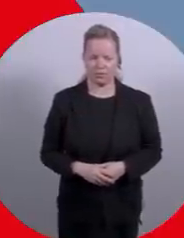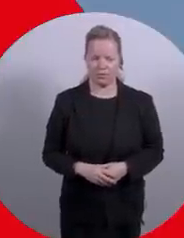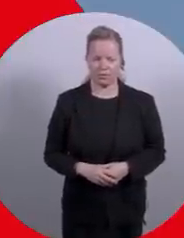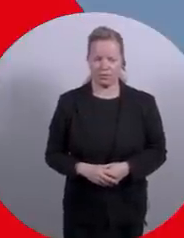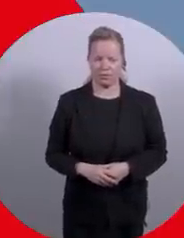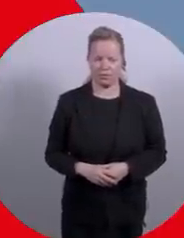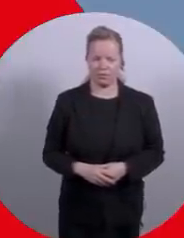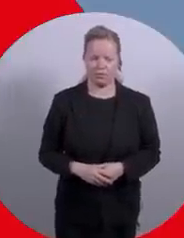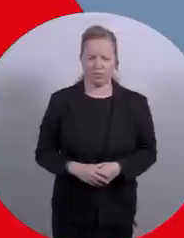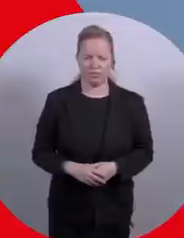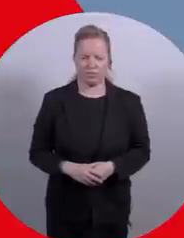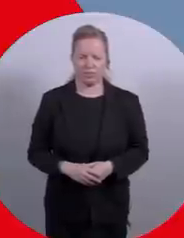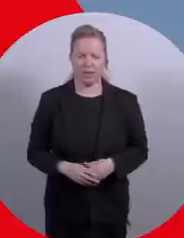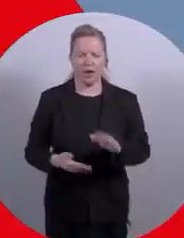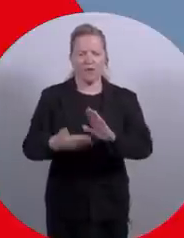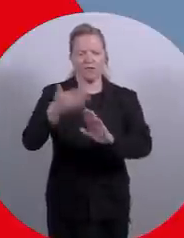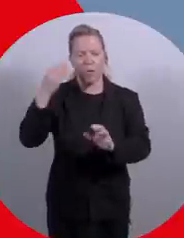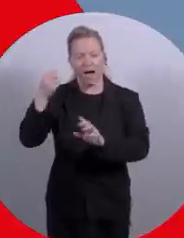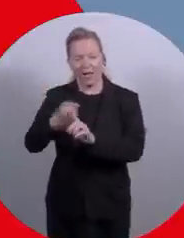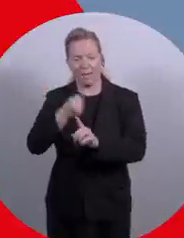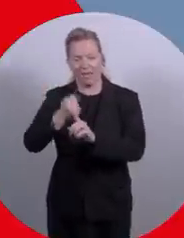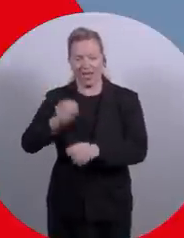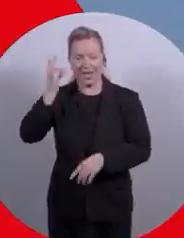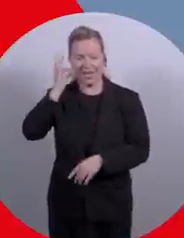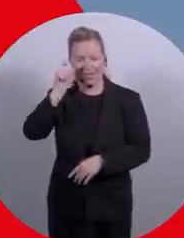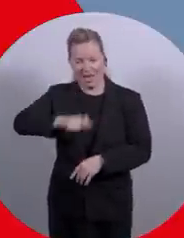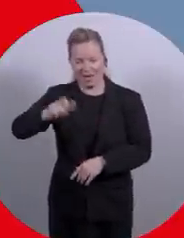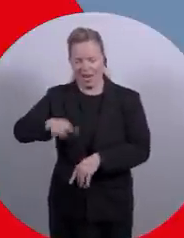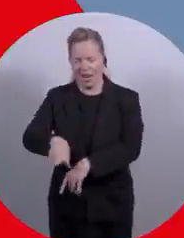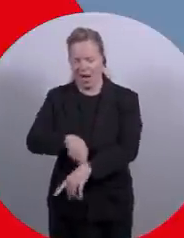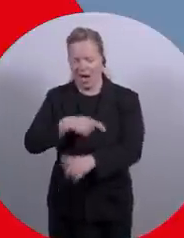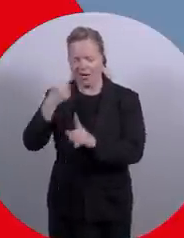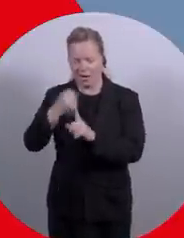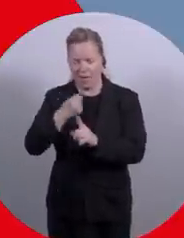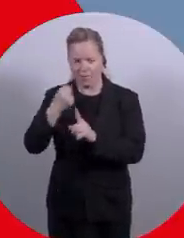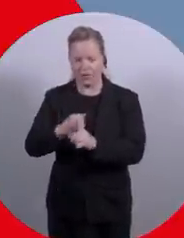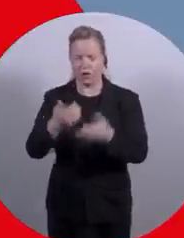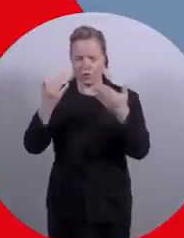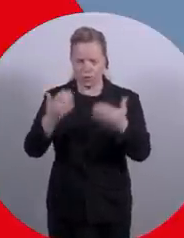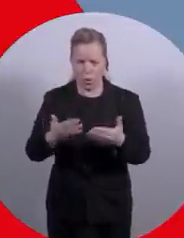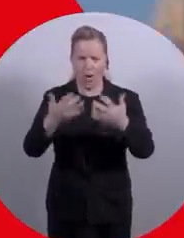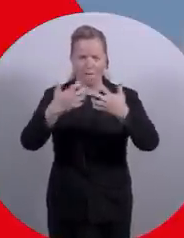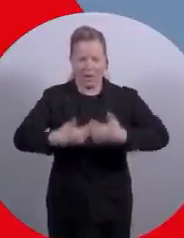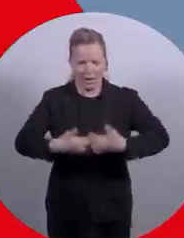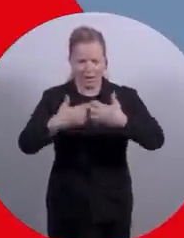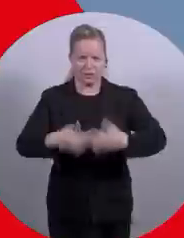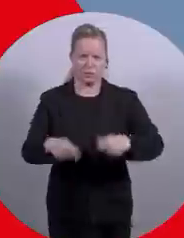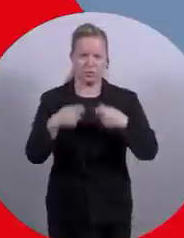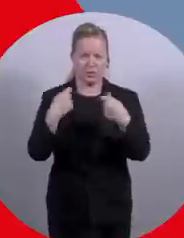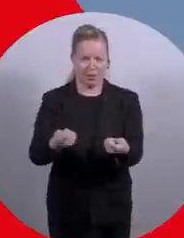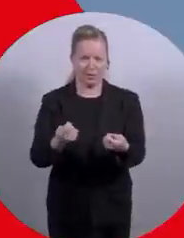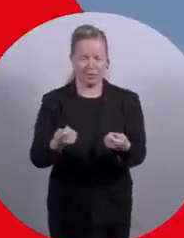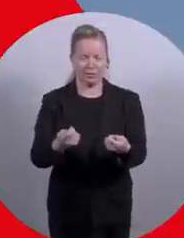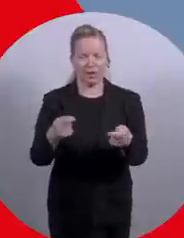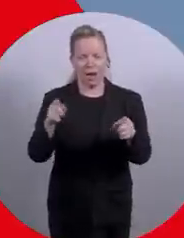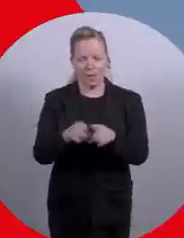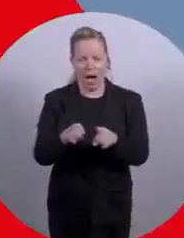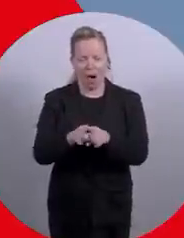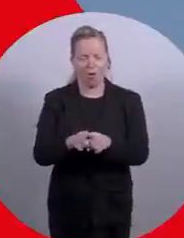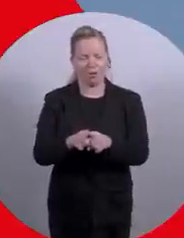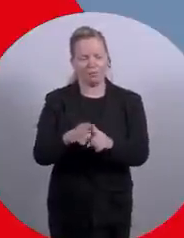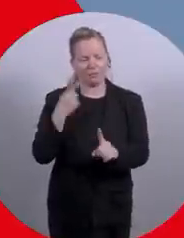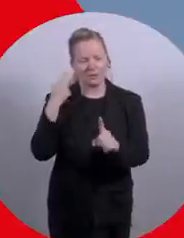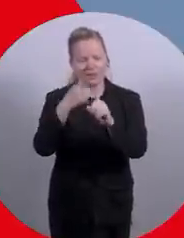im Sinne unserer Vorkämpferinnen die lange dafür gekämpft haben dass es solche Mechanismen gibt aber auch im Sinne von jeder